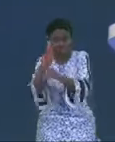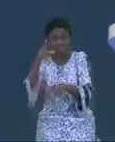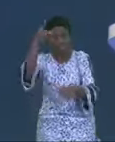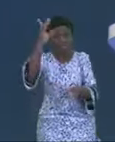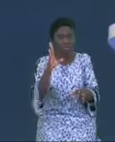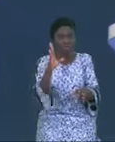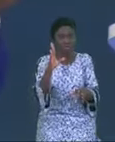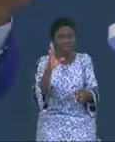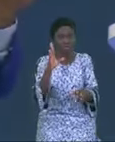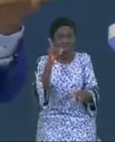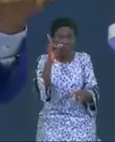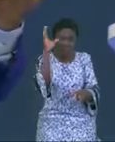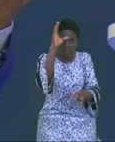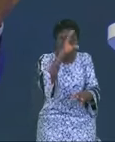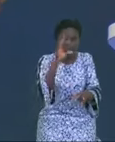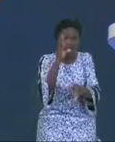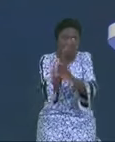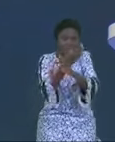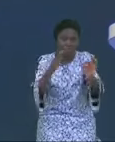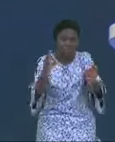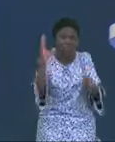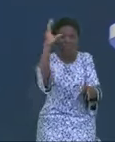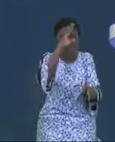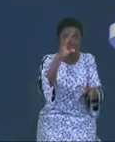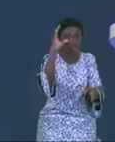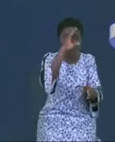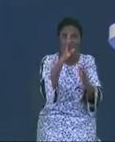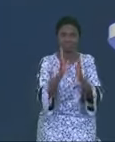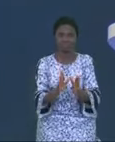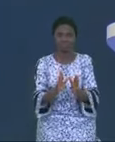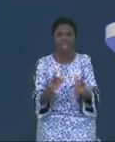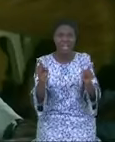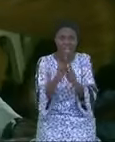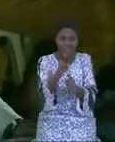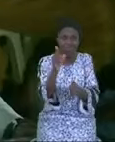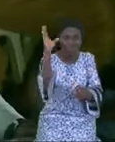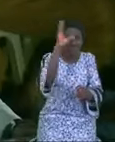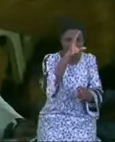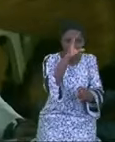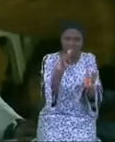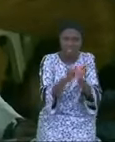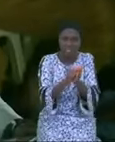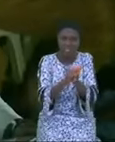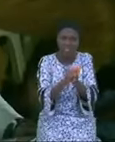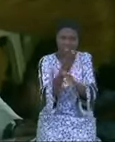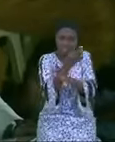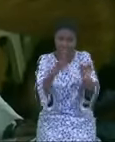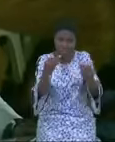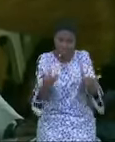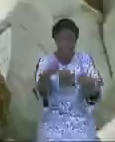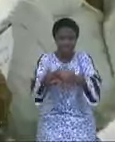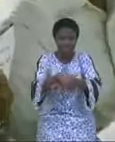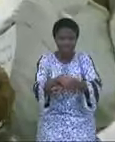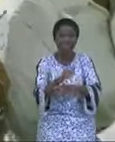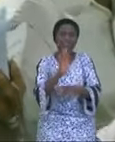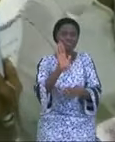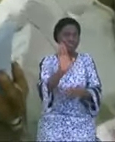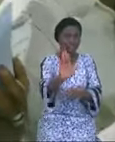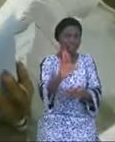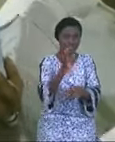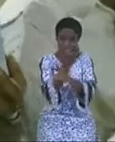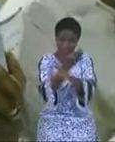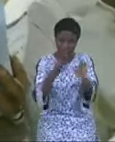respectent pas Dieu ce qui cherche la liberté comme nous cherchons cette liberté ce soir c'est à ta liberté venue ton salut est